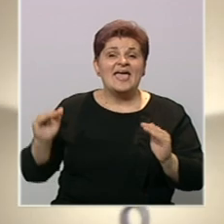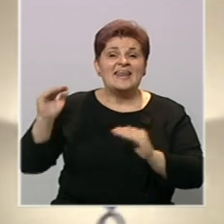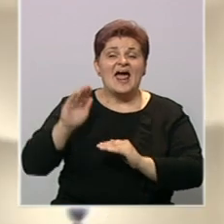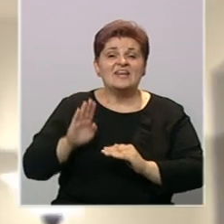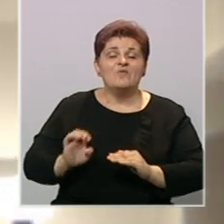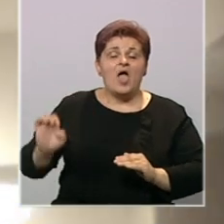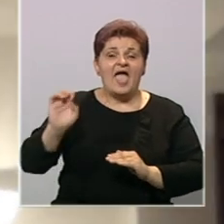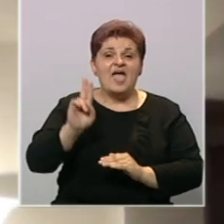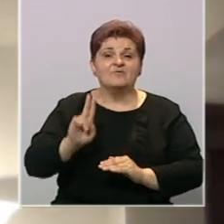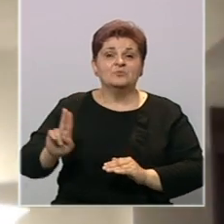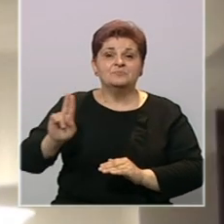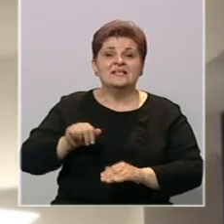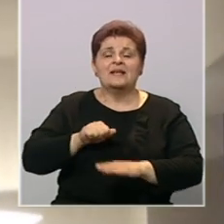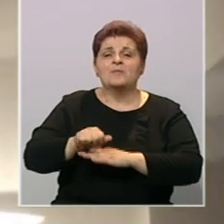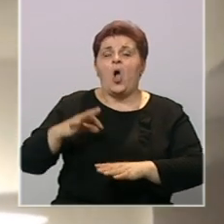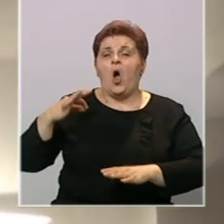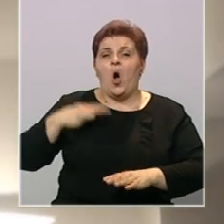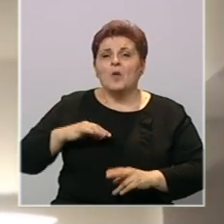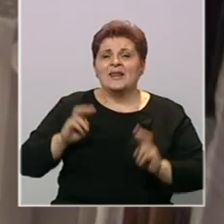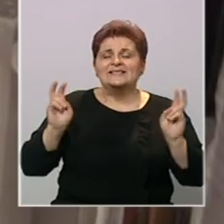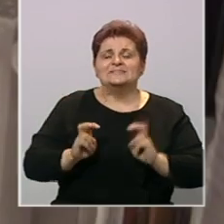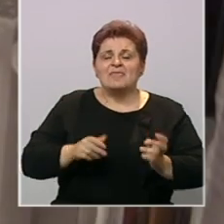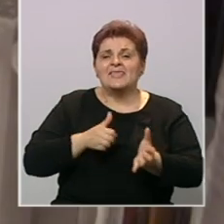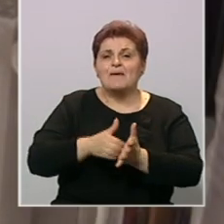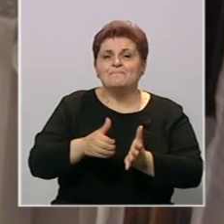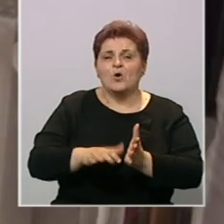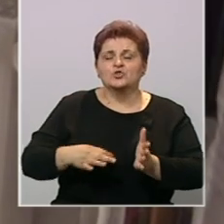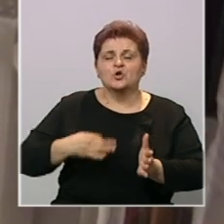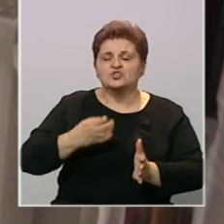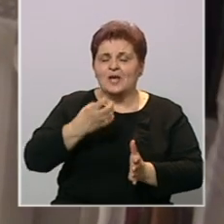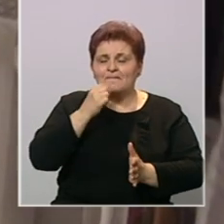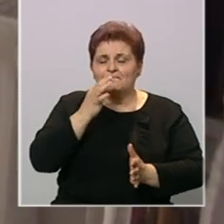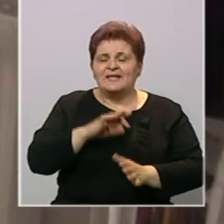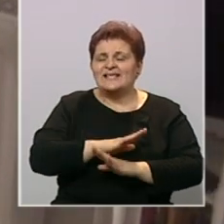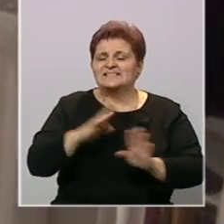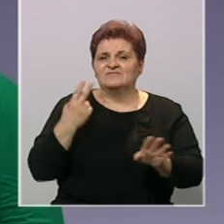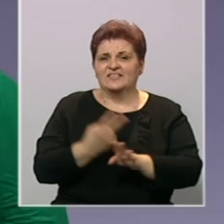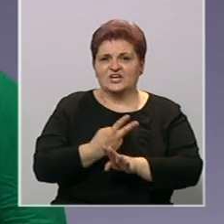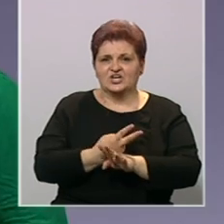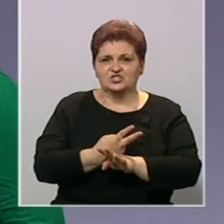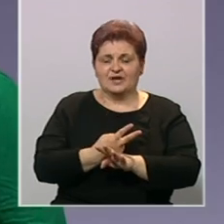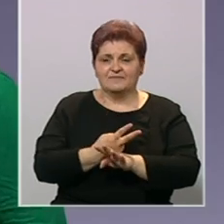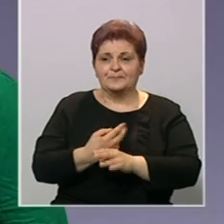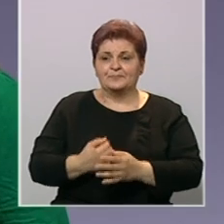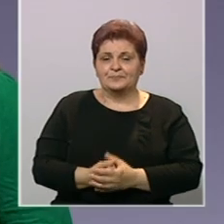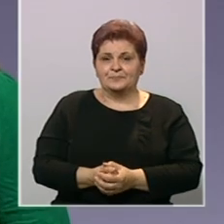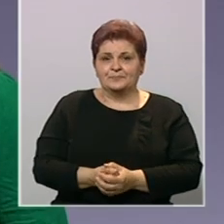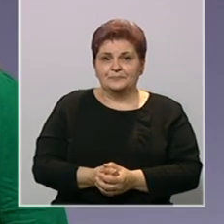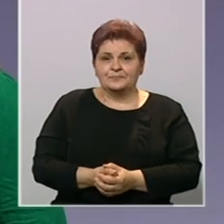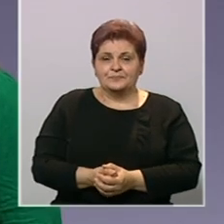Unije, čime bi se nametnulo obavezujuće smanjenje potrošnje gasa za sve države članice.